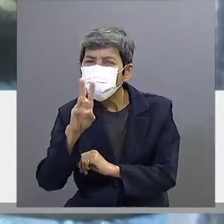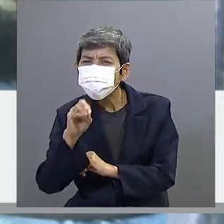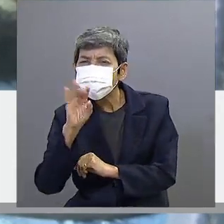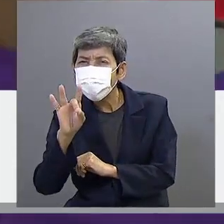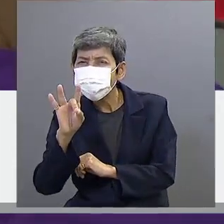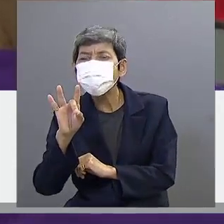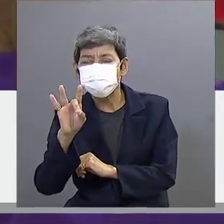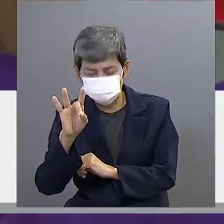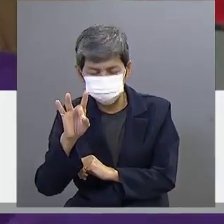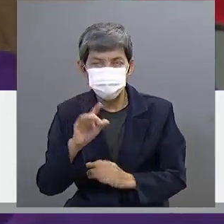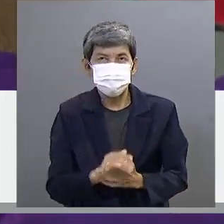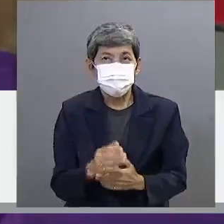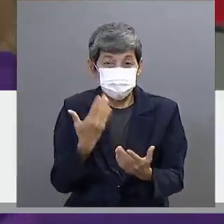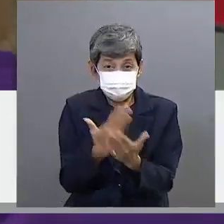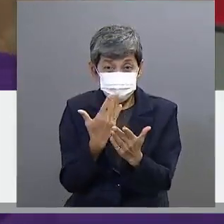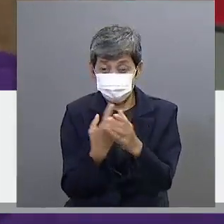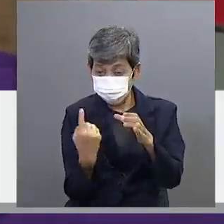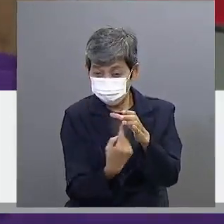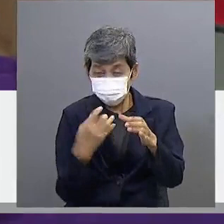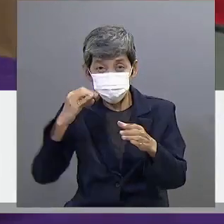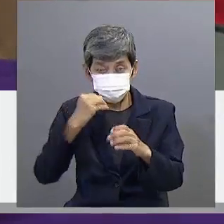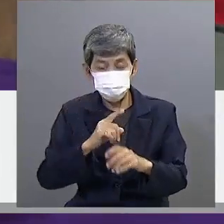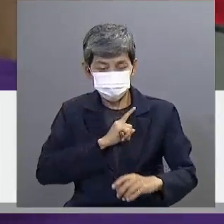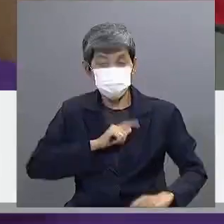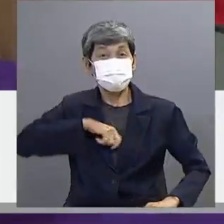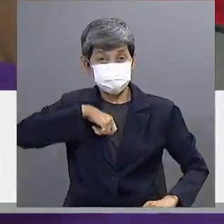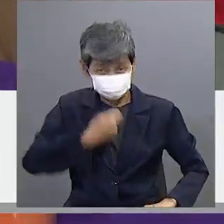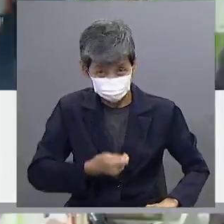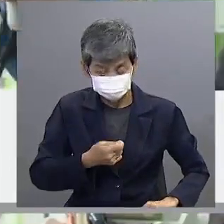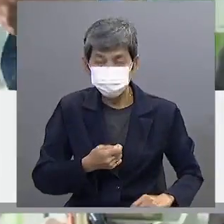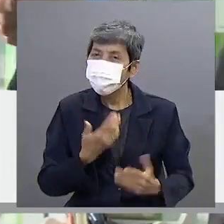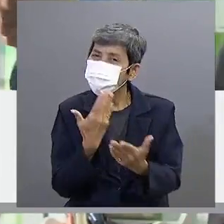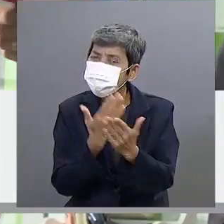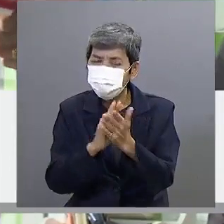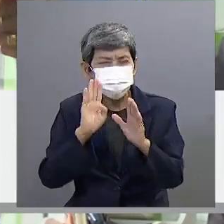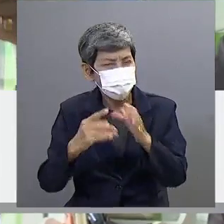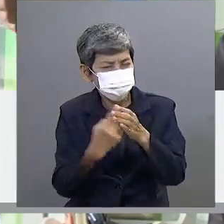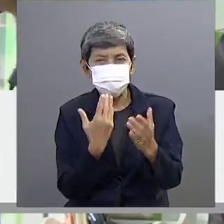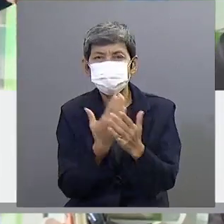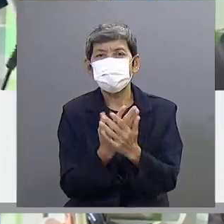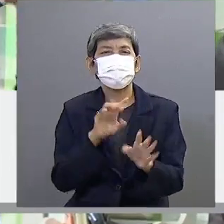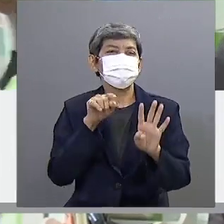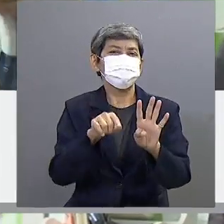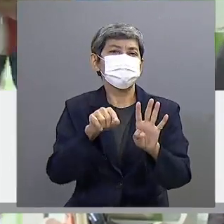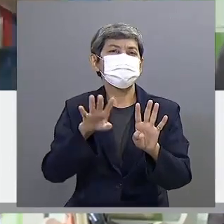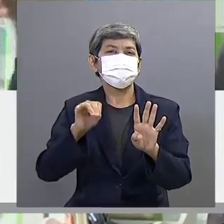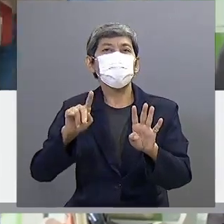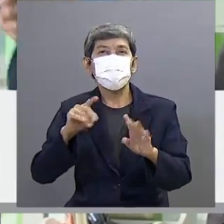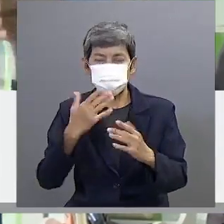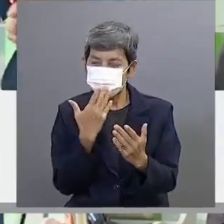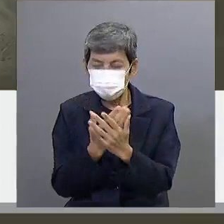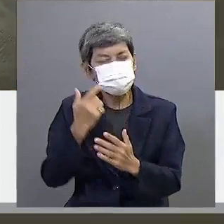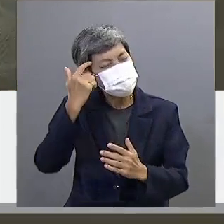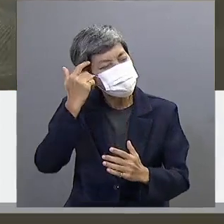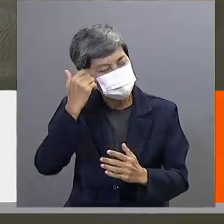ค่ะถ้าไฟฟ้าโดยรวมที่ประชาชนต้องจ่ายก็เลยจะอยู่ที่ยูนิตละ 4บาท 72สตางค์นะคะก็เป็นแนวทางที่จะ